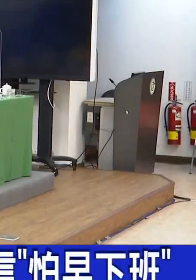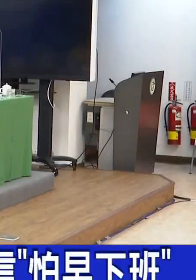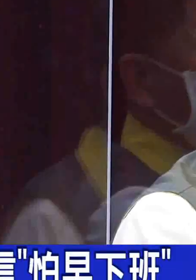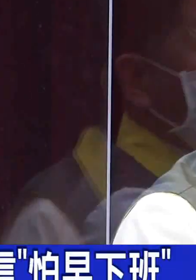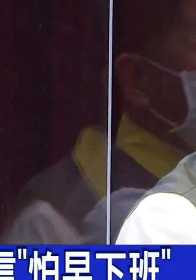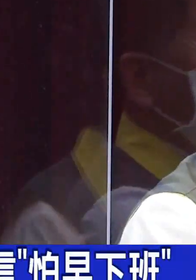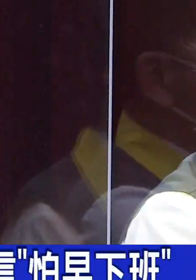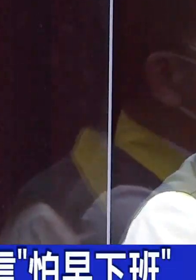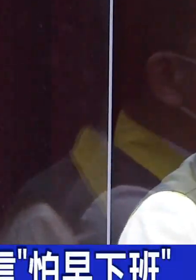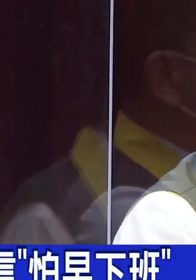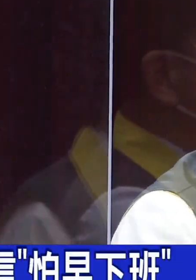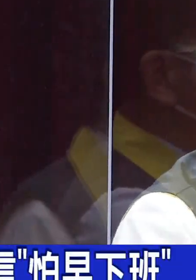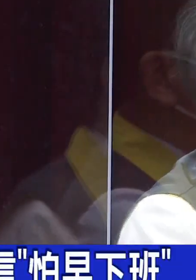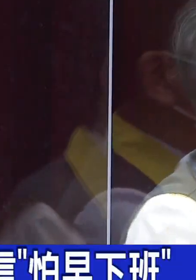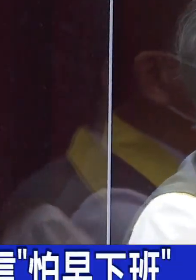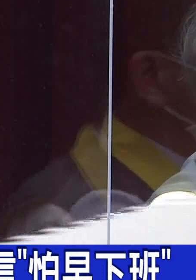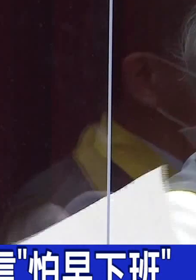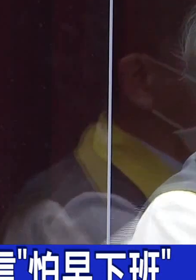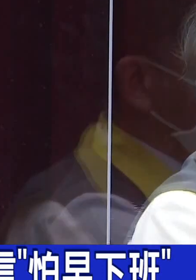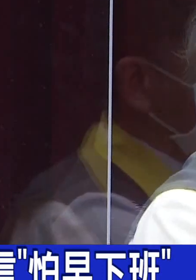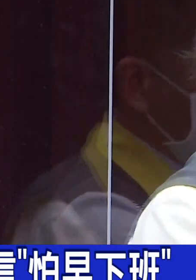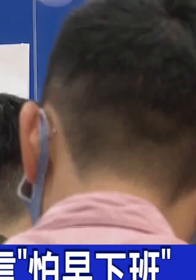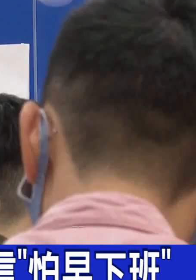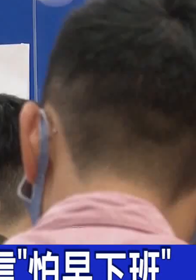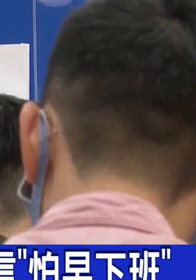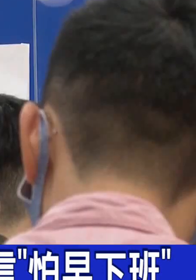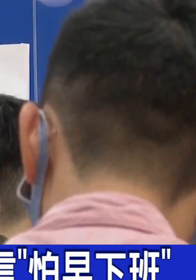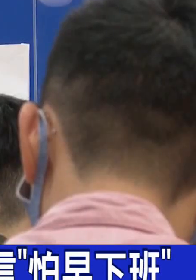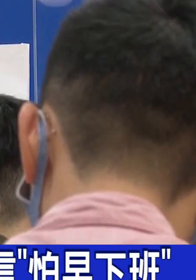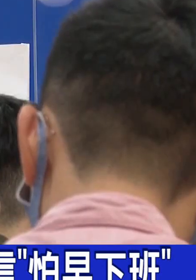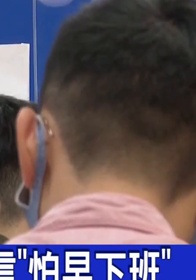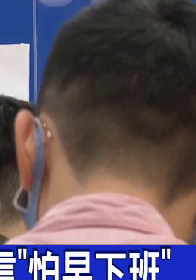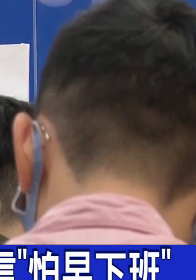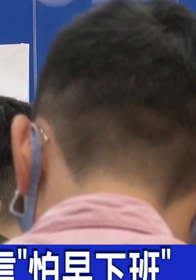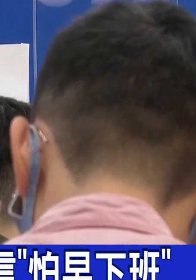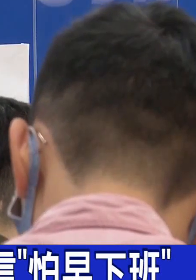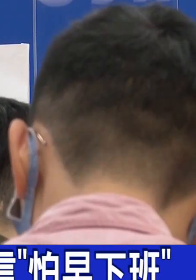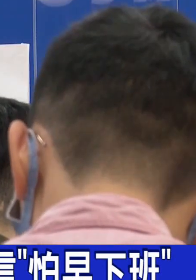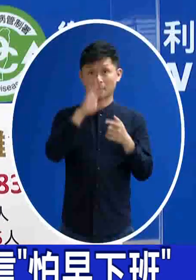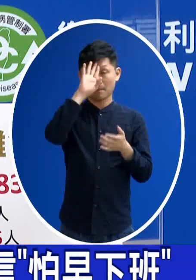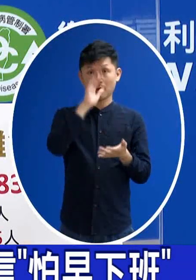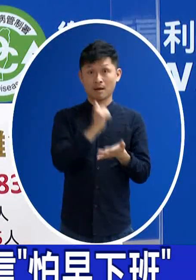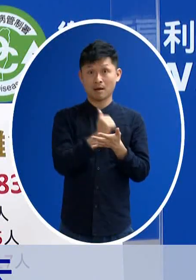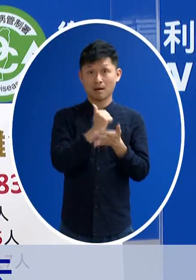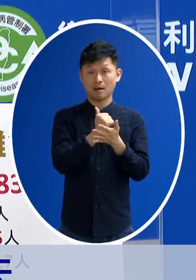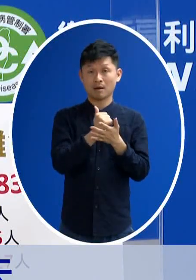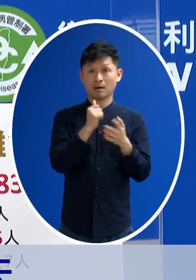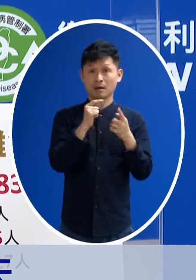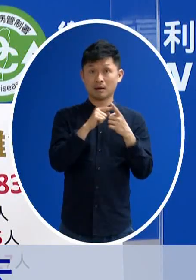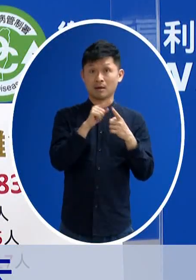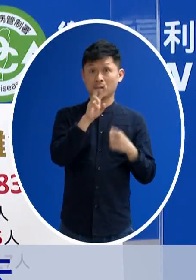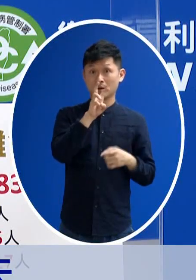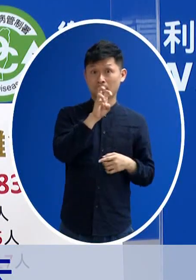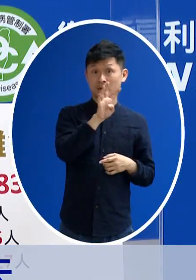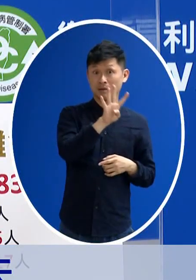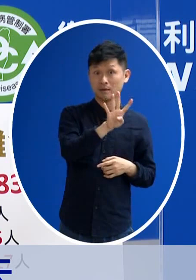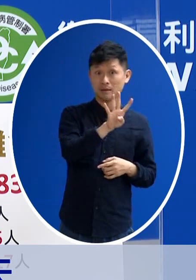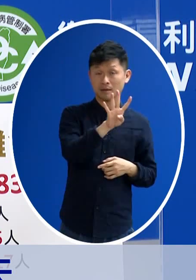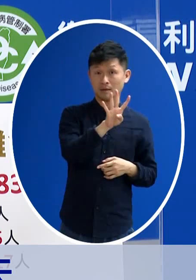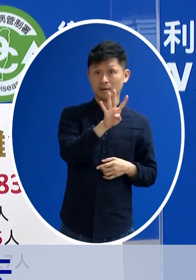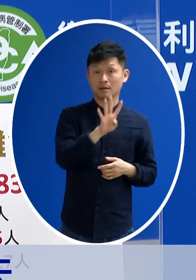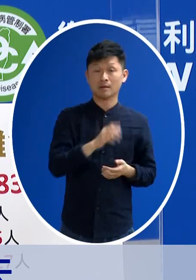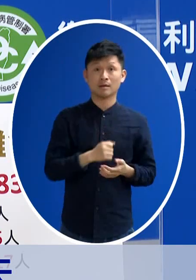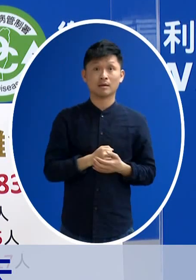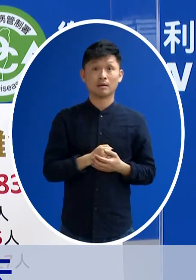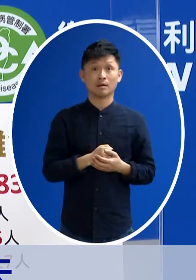烧了一年多不见尽头，深夜响起的电话声几乎成了噩梦。 34案，也就是哈，就是